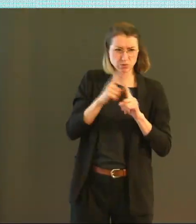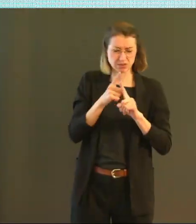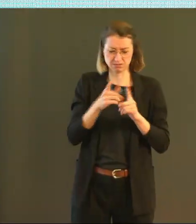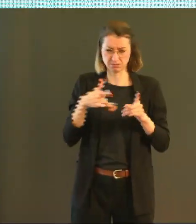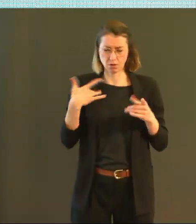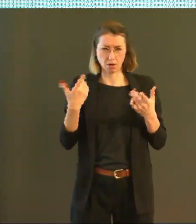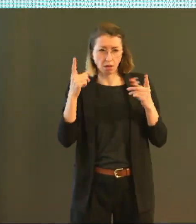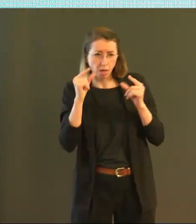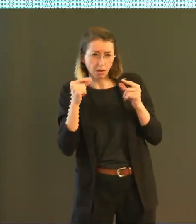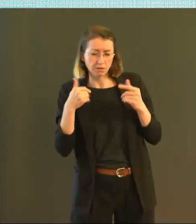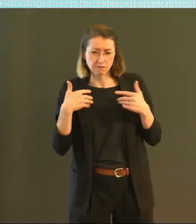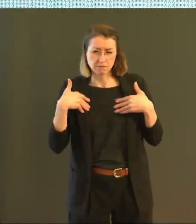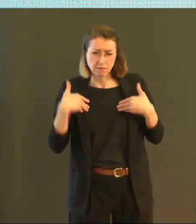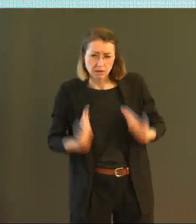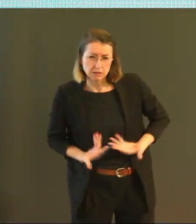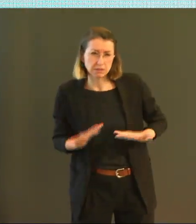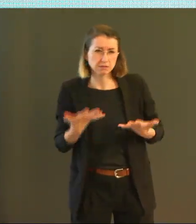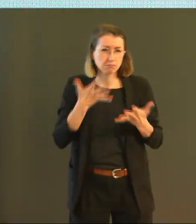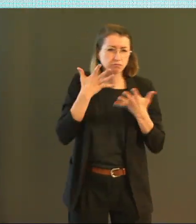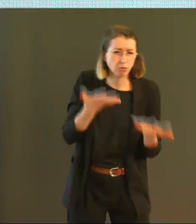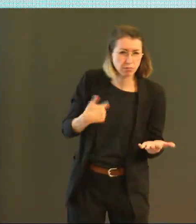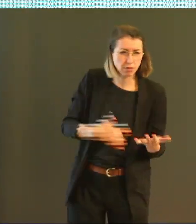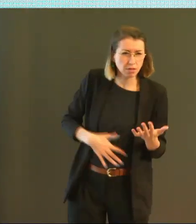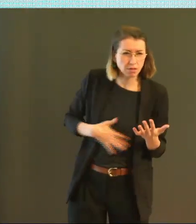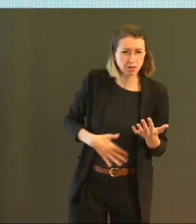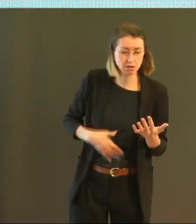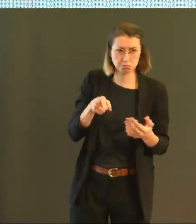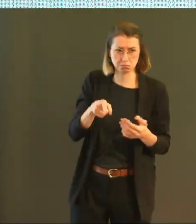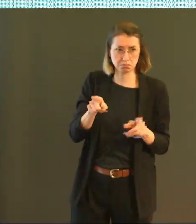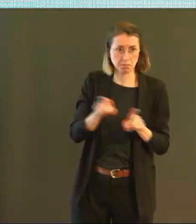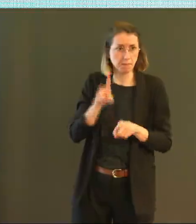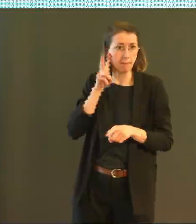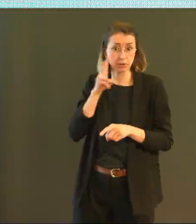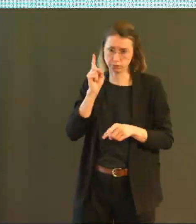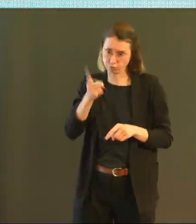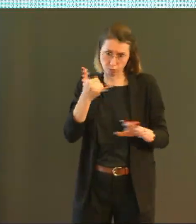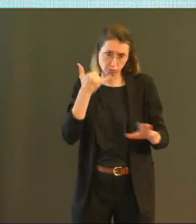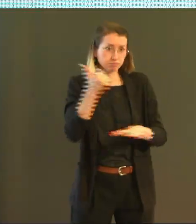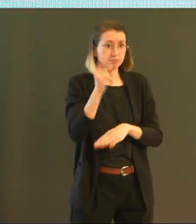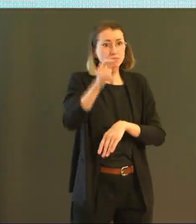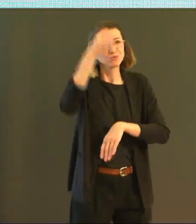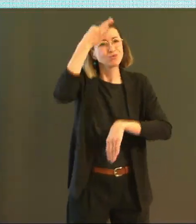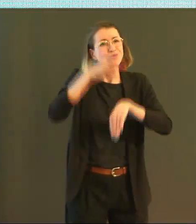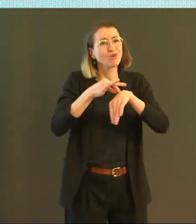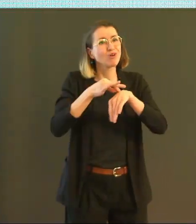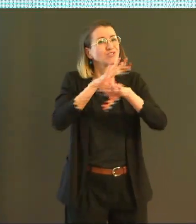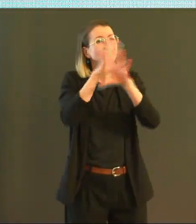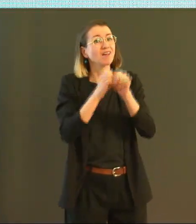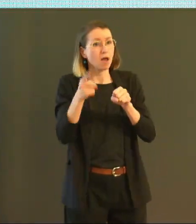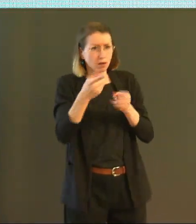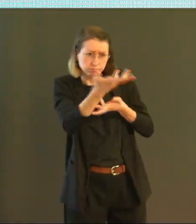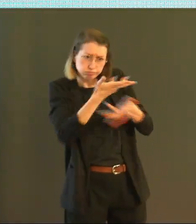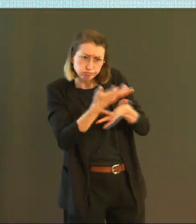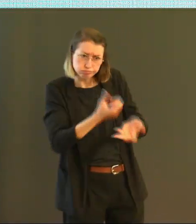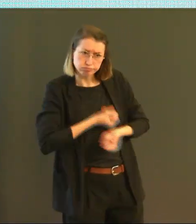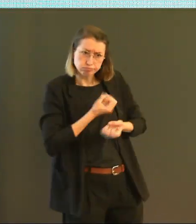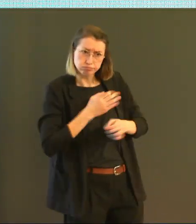ceci implique comme avant un suivi par le médecin traitant ici en l'occurrence éventuellement par le pédiatre